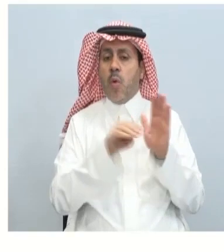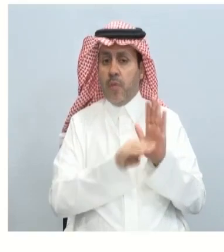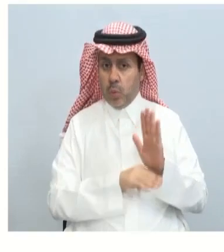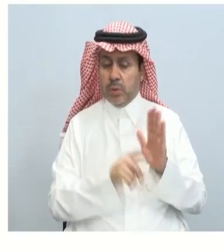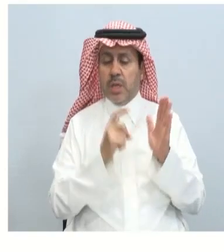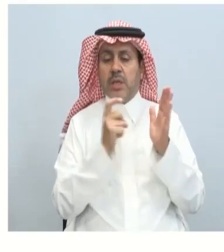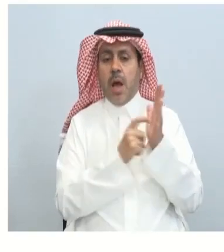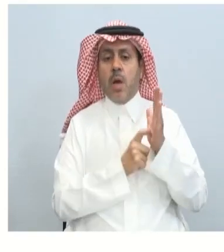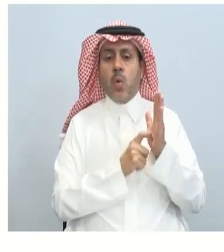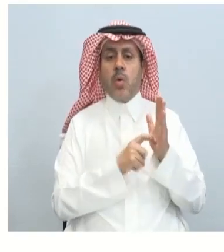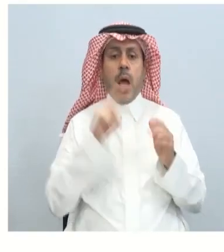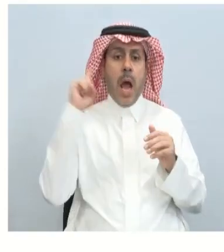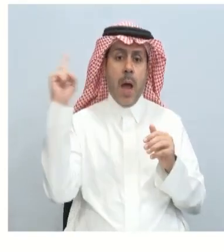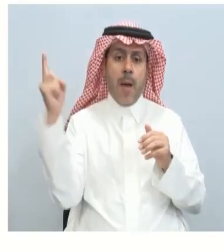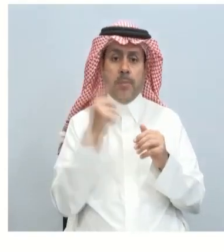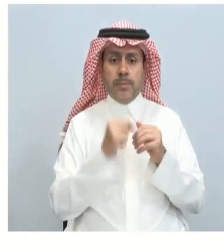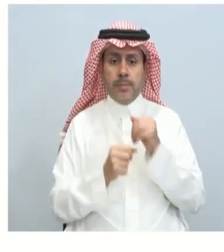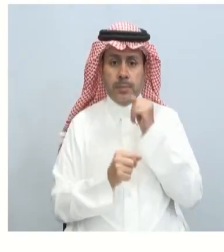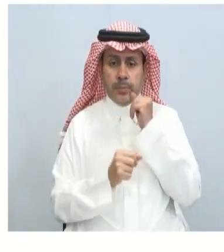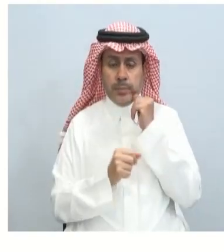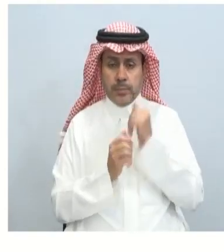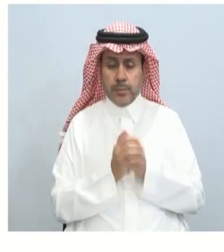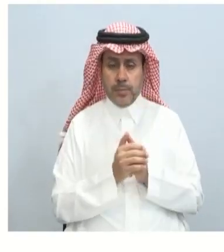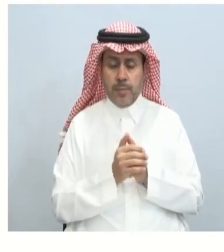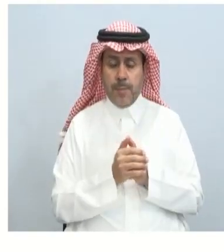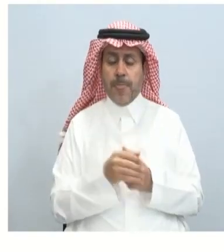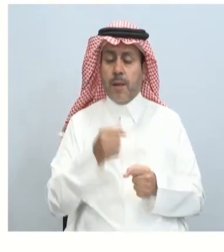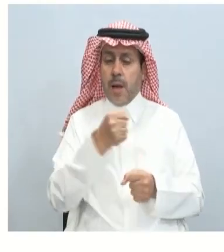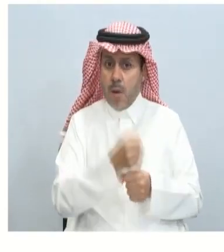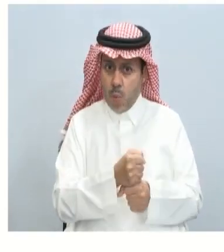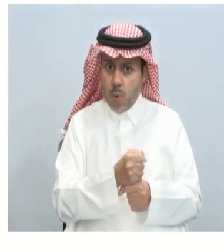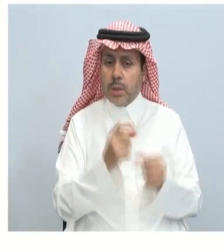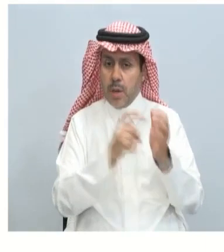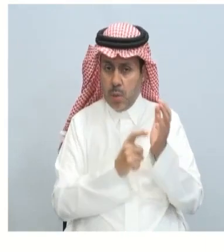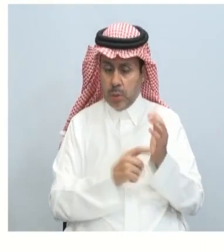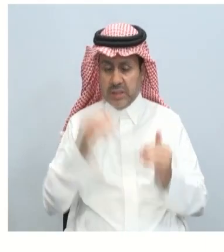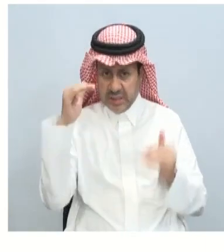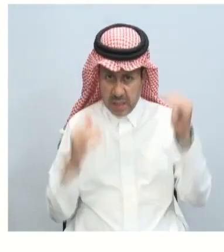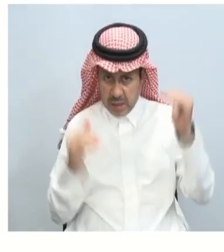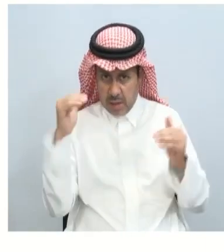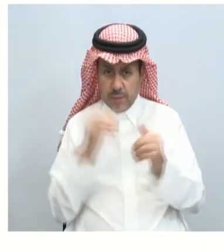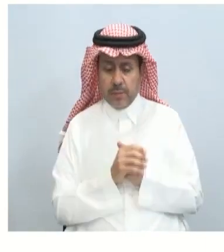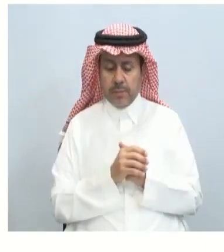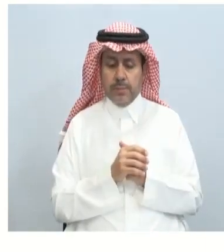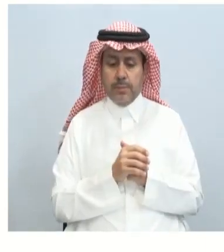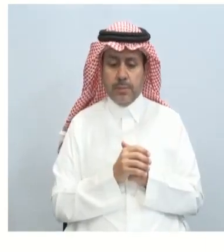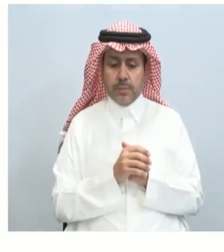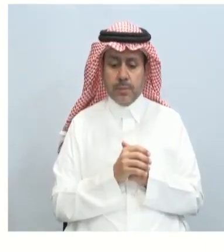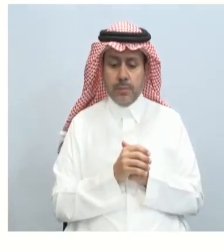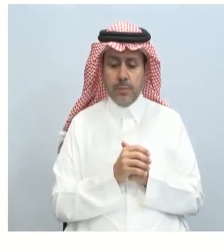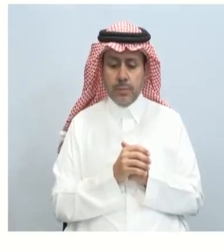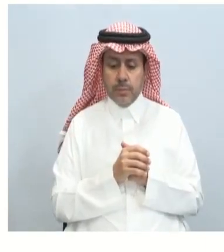فلذلك نجد ان هذه القواعد القانونيه والمواد القانونيه تختلف وتتعدد وتتنوع